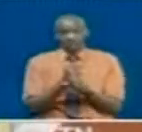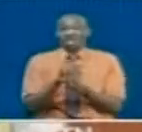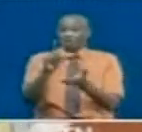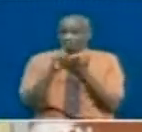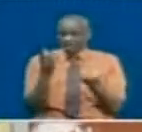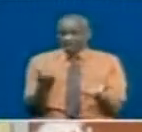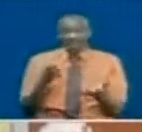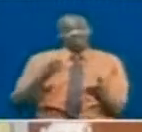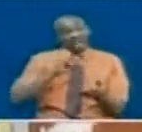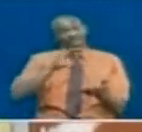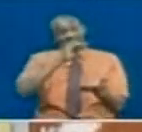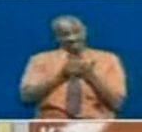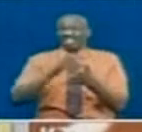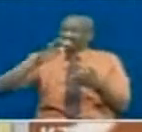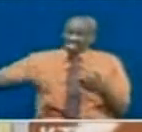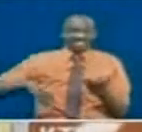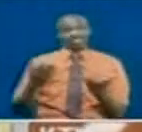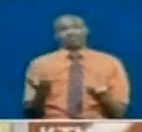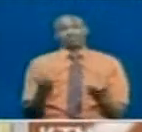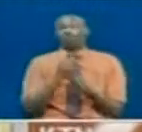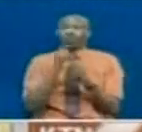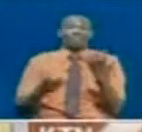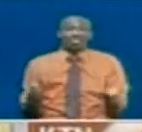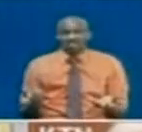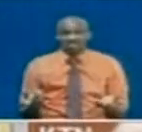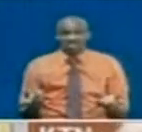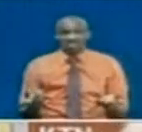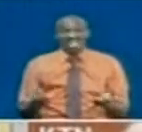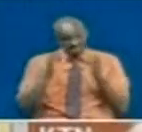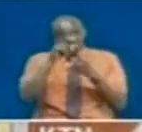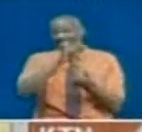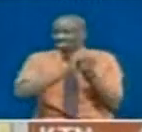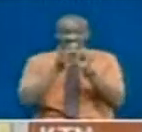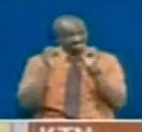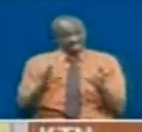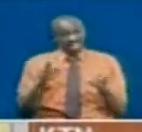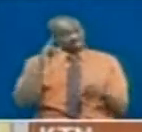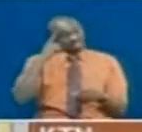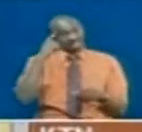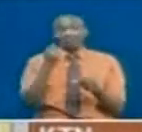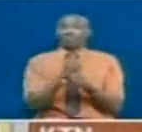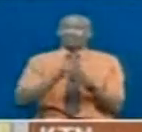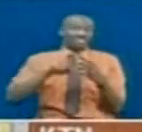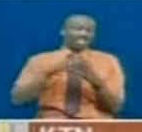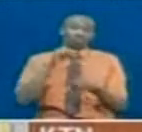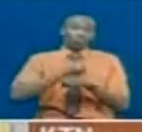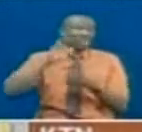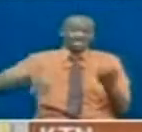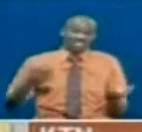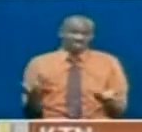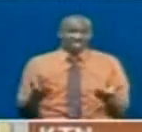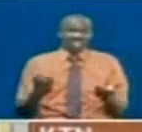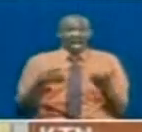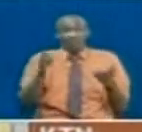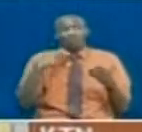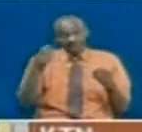and sometimes the funds come at the very end. Unless that is changed, we may have to be starting schools very late, because if you have no